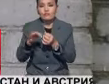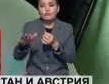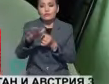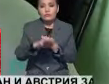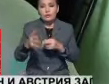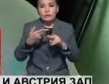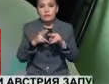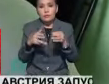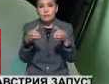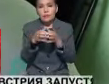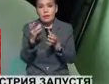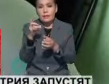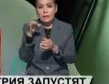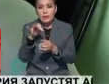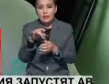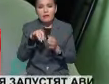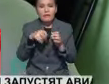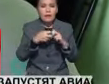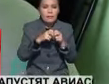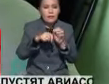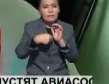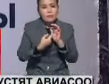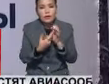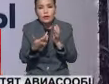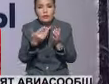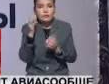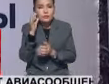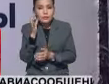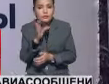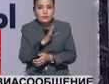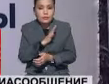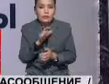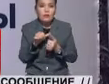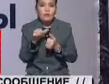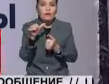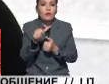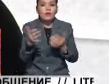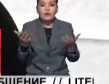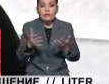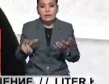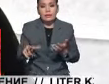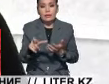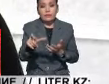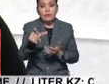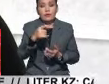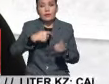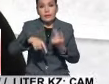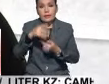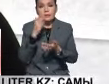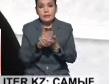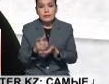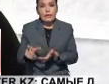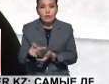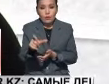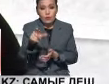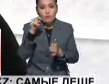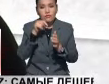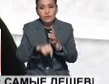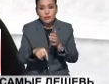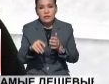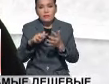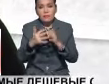партии «Аманат» выслушали наболевшие вопросы жителей села Каменка. Наиболее острые из них – дороги. У нас есть проблемы с дорогами. Это